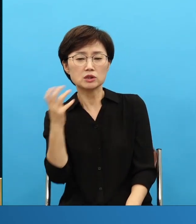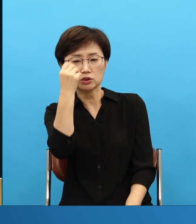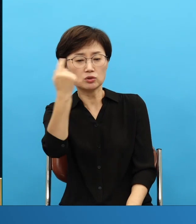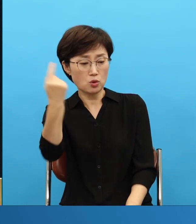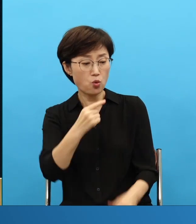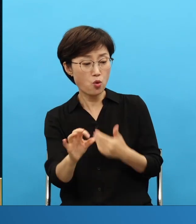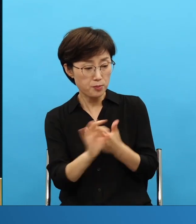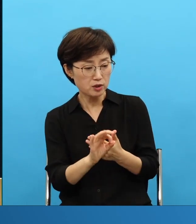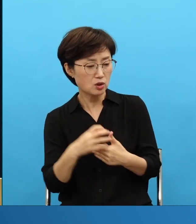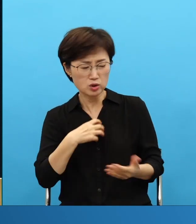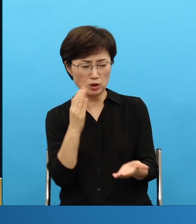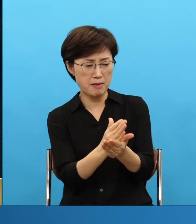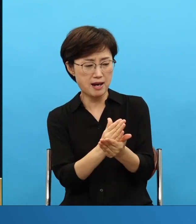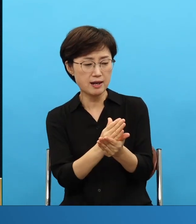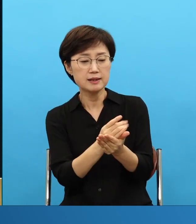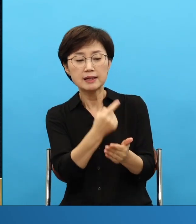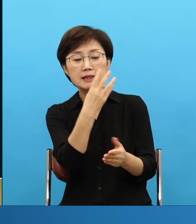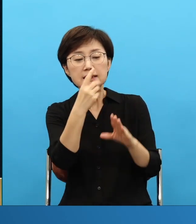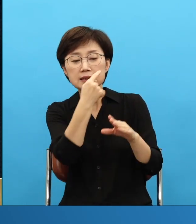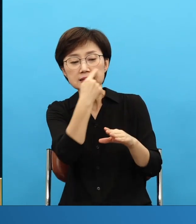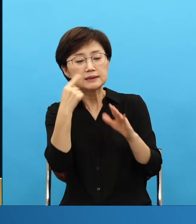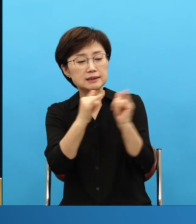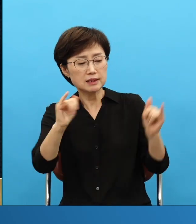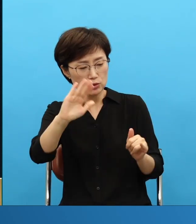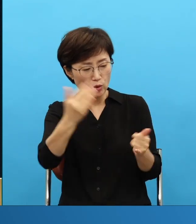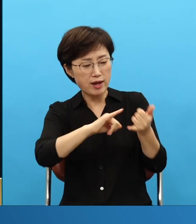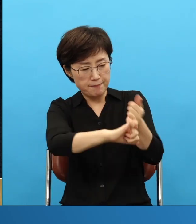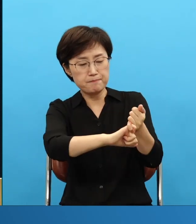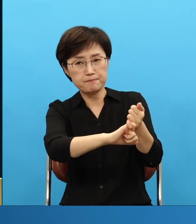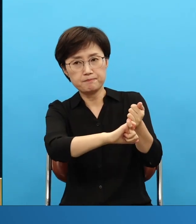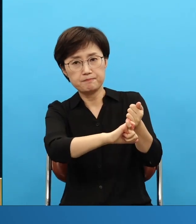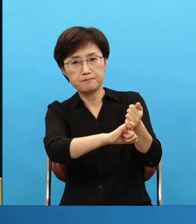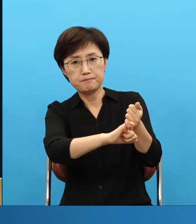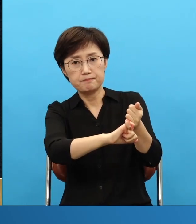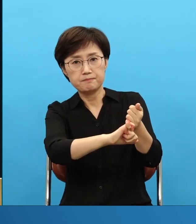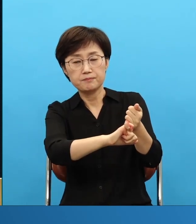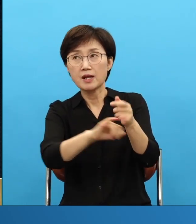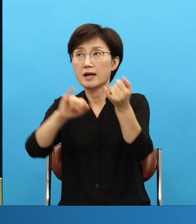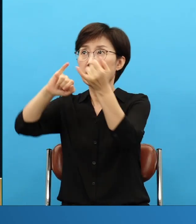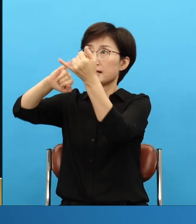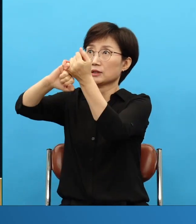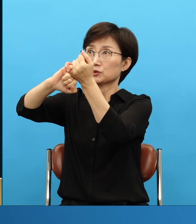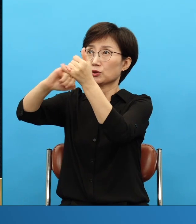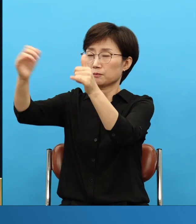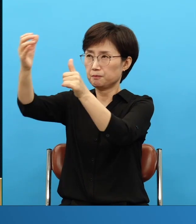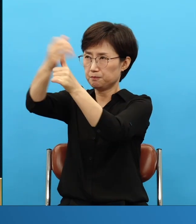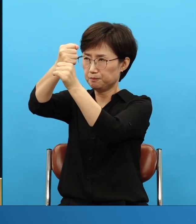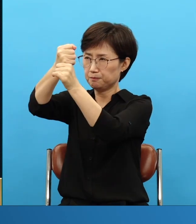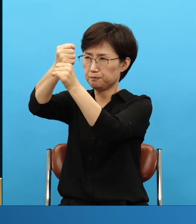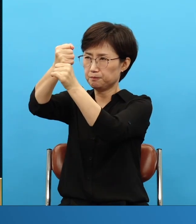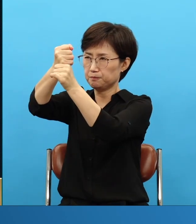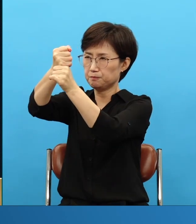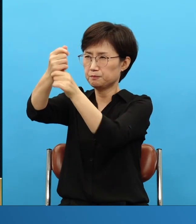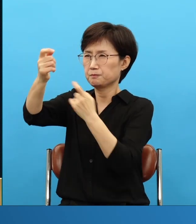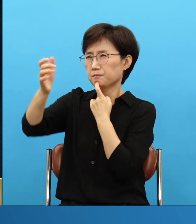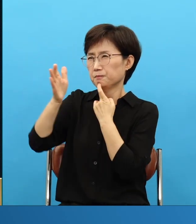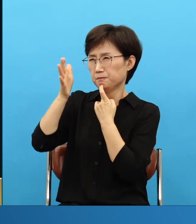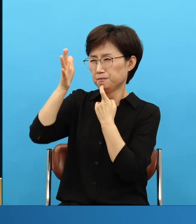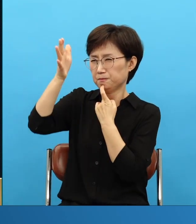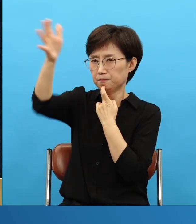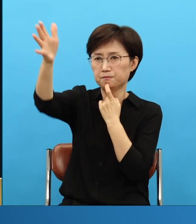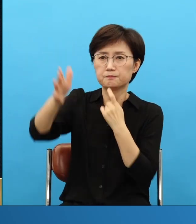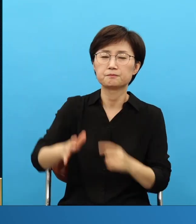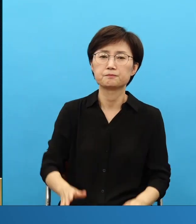증인 되리라. But you will be my witnesses when the Holy Spirit comes upon you. 이거 붙잡은 겁니다. And that's what he held on to. 그거 붙잡고 이제 가겠다